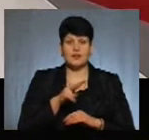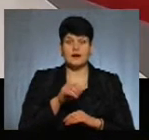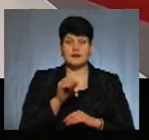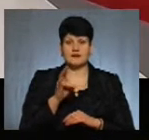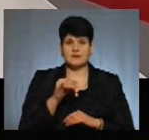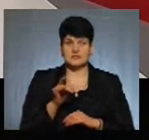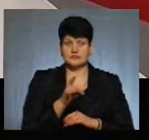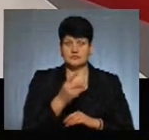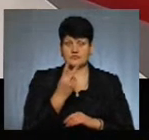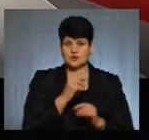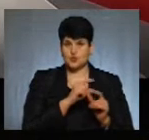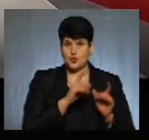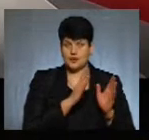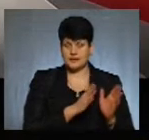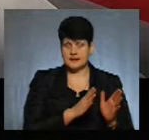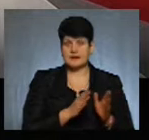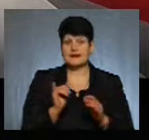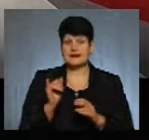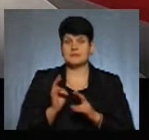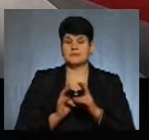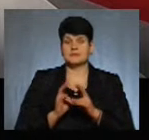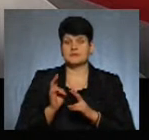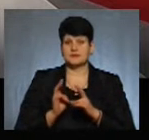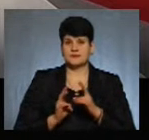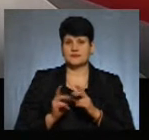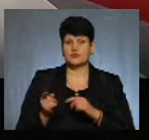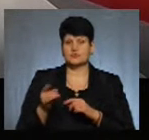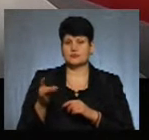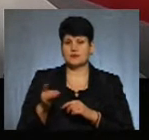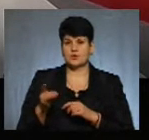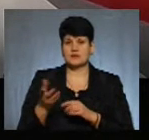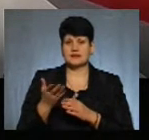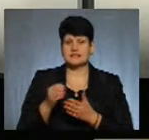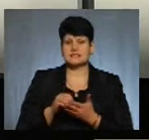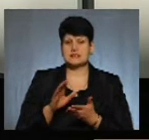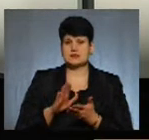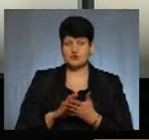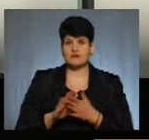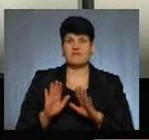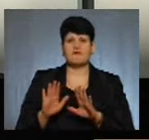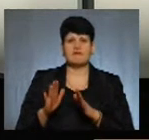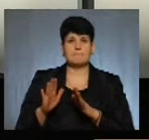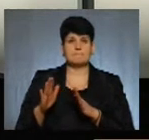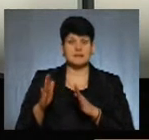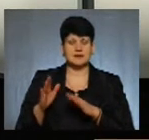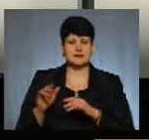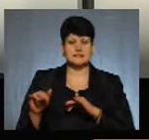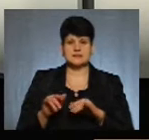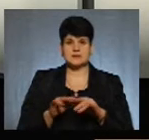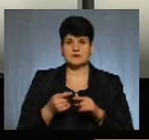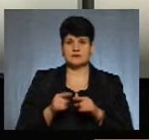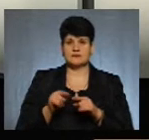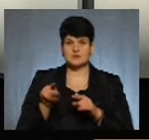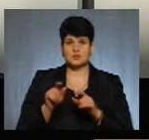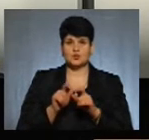Лановацькому районі дві школи і підприємство в Тернопільському районі, де зареєстровані випадки. Заходи в